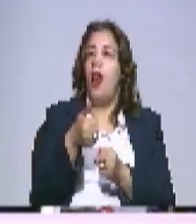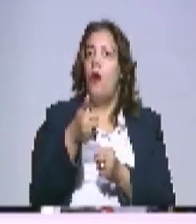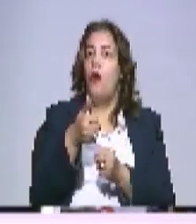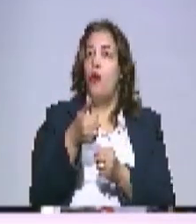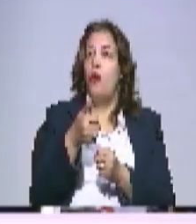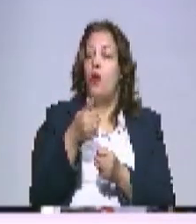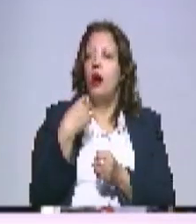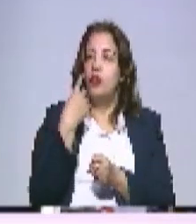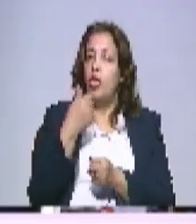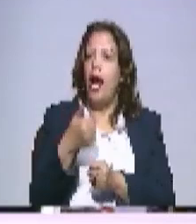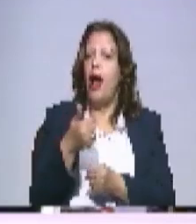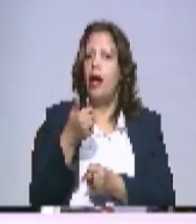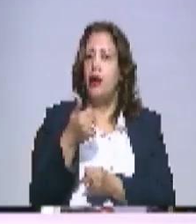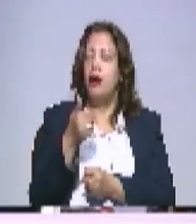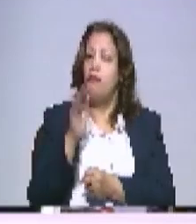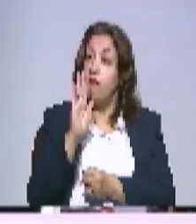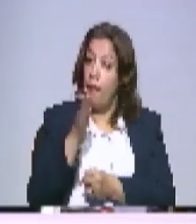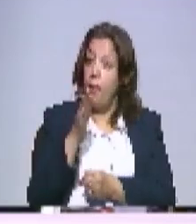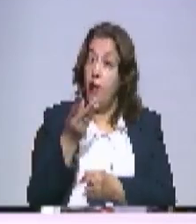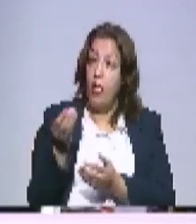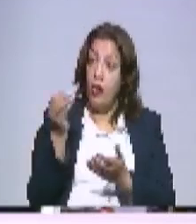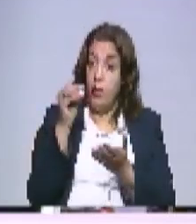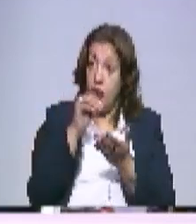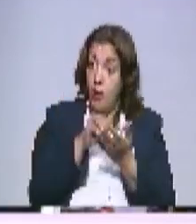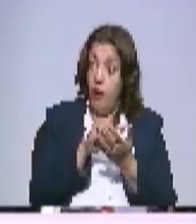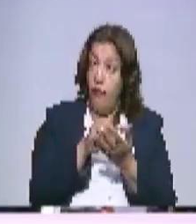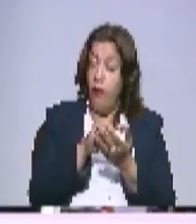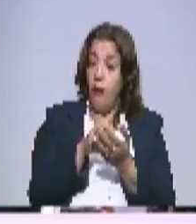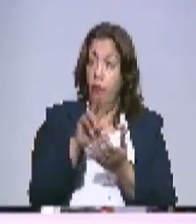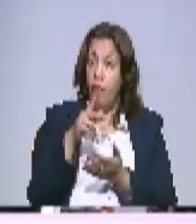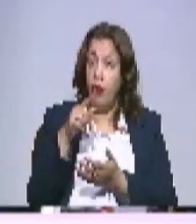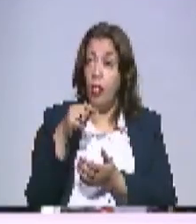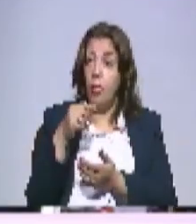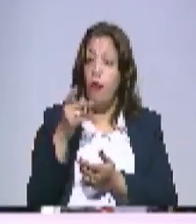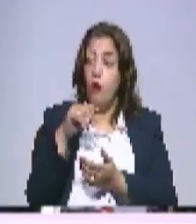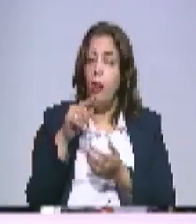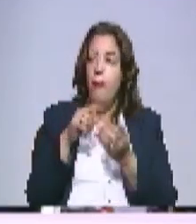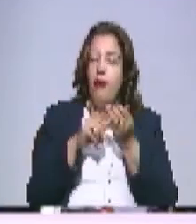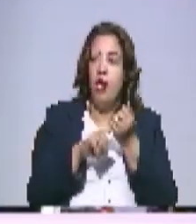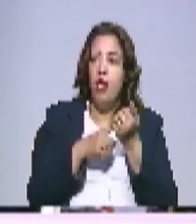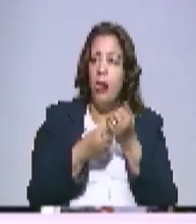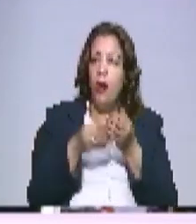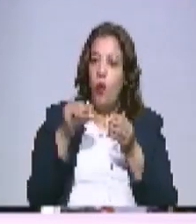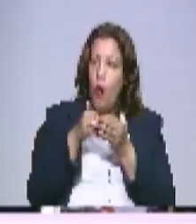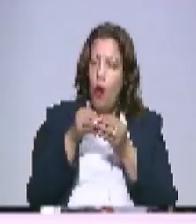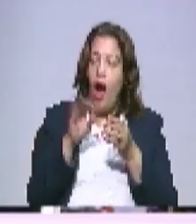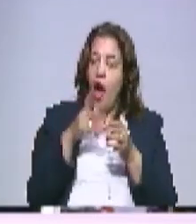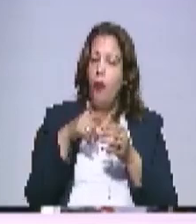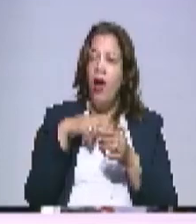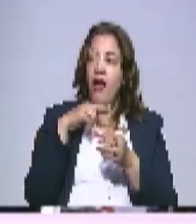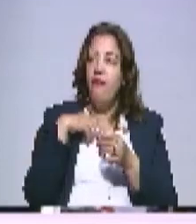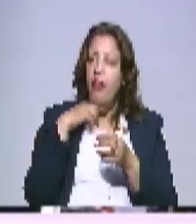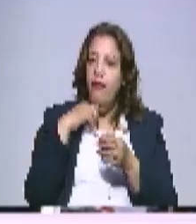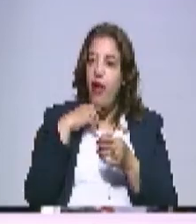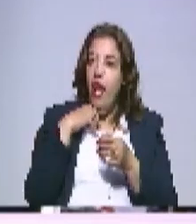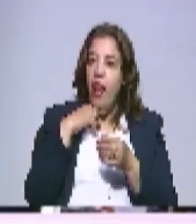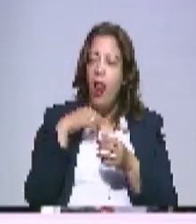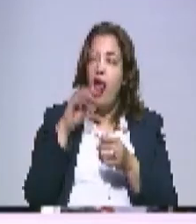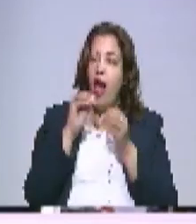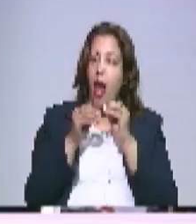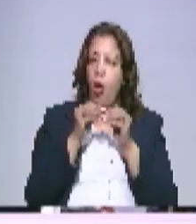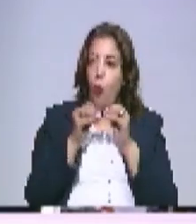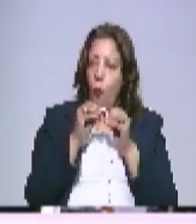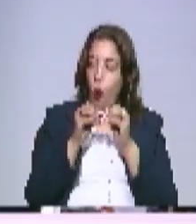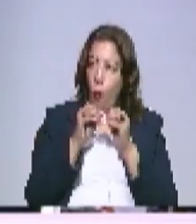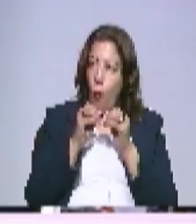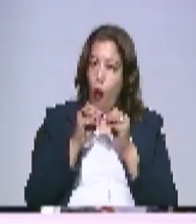زي العجينه كده بالظبط. ممكن تحطي عليها، تضيفي عليها اضافات، ممكن تعمليها محشيه، ممكن تضيفي عليها فلفل الوان، ممكن تضيفي عليها خضره، ممكن